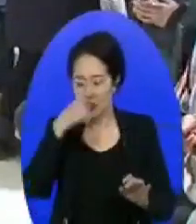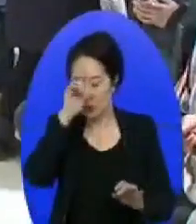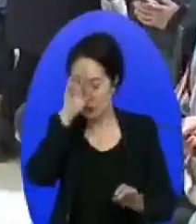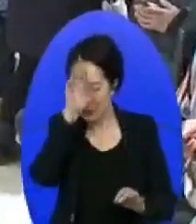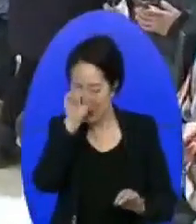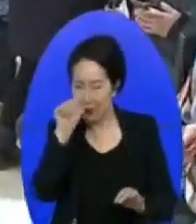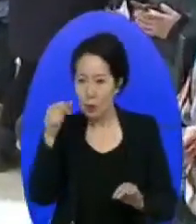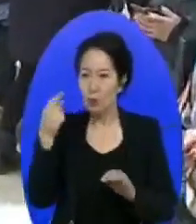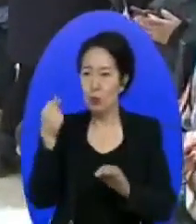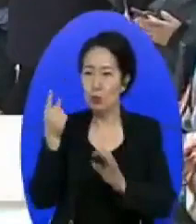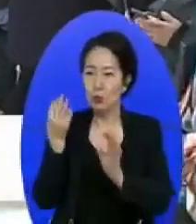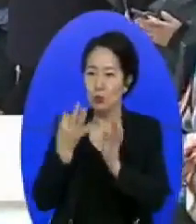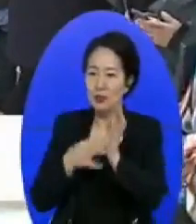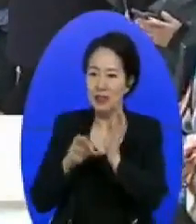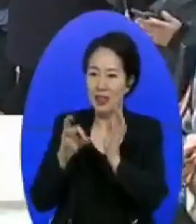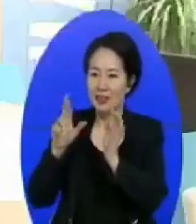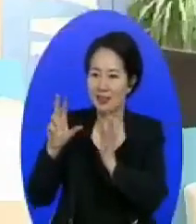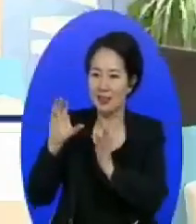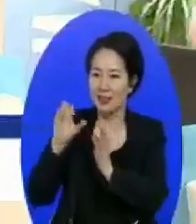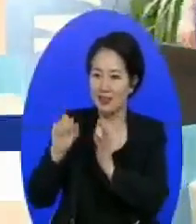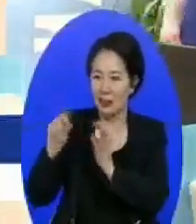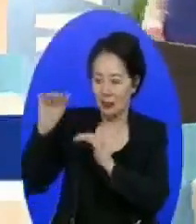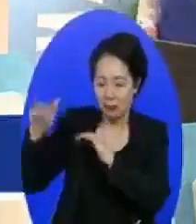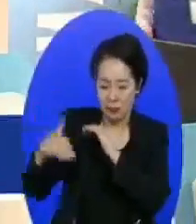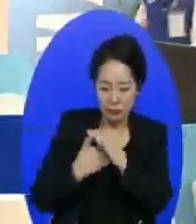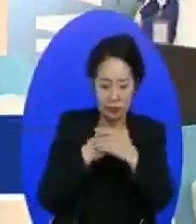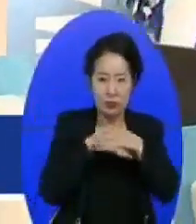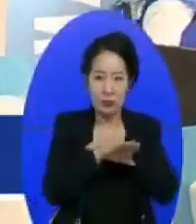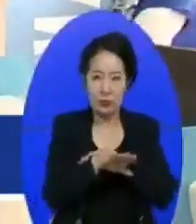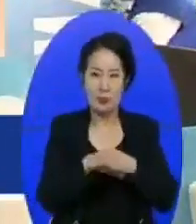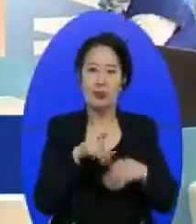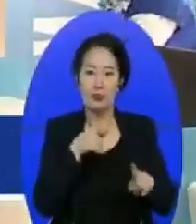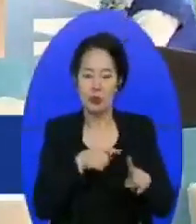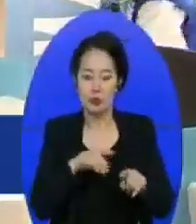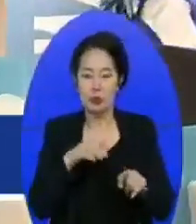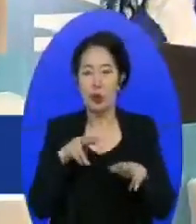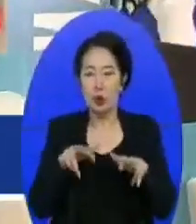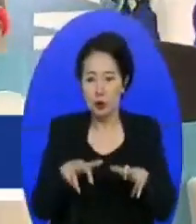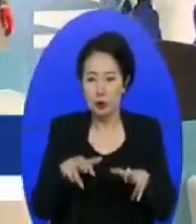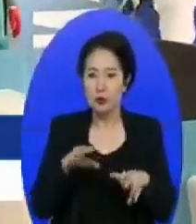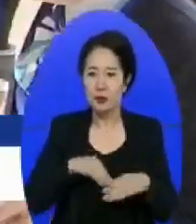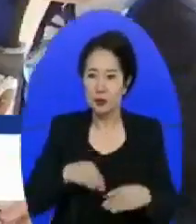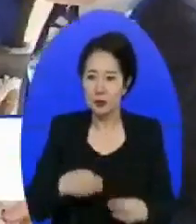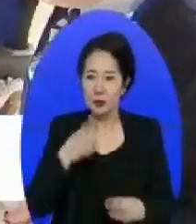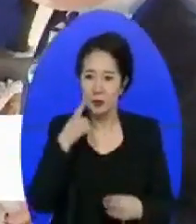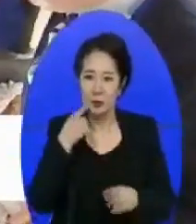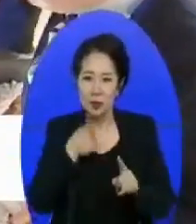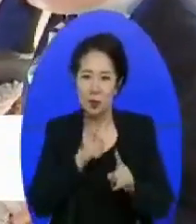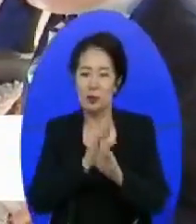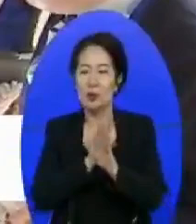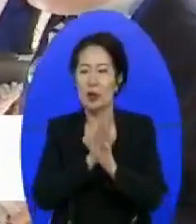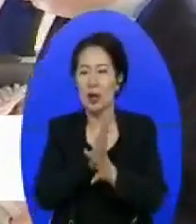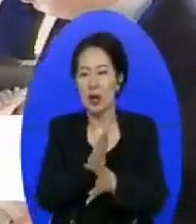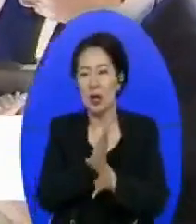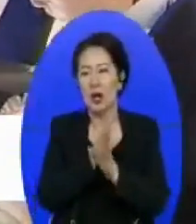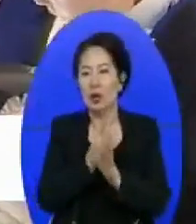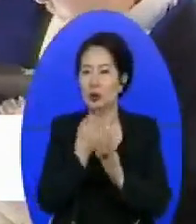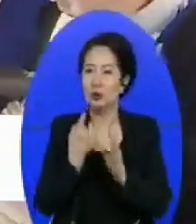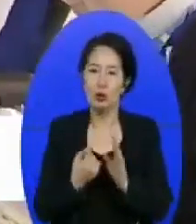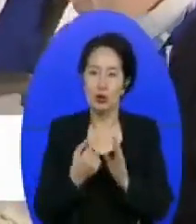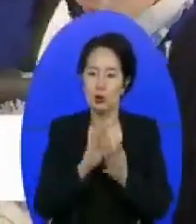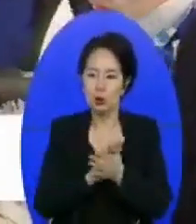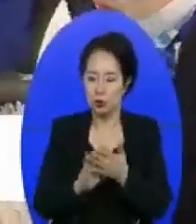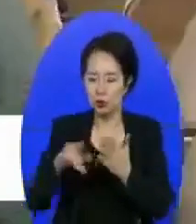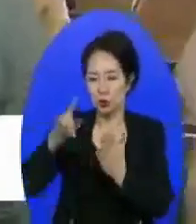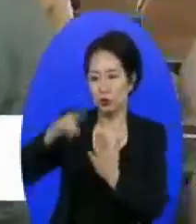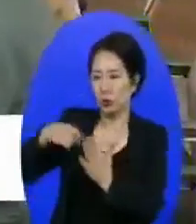сая төгрөгийн хөрөнгө оруулалтаар шинжилжээ. Тухайлбал хөгжлийн бэрхшээлтэй иргэн жирэмсэн эхчүүдэд зориулж дараалалд зогсохгүй үйлчлүүлэх шин